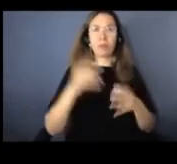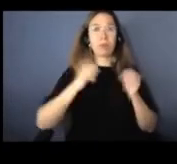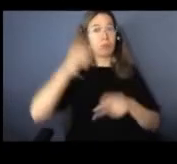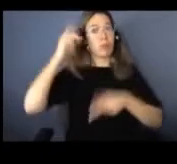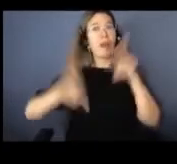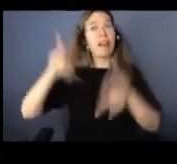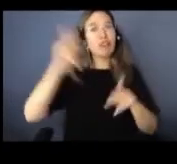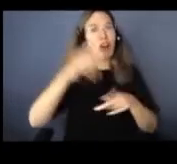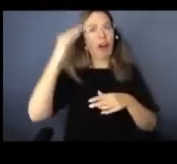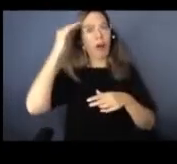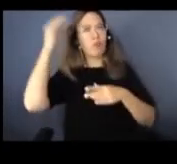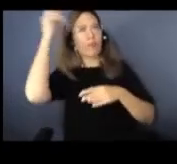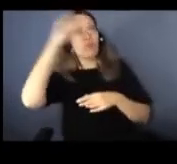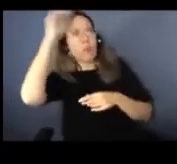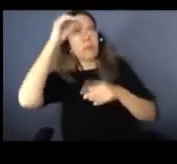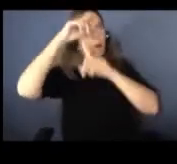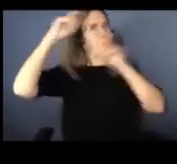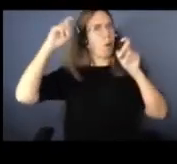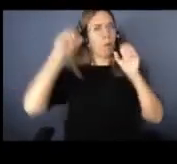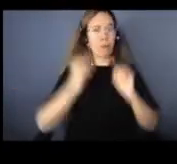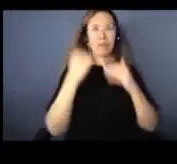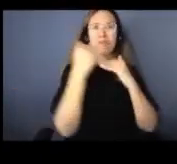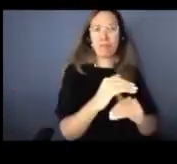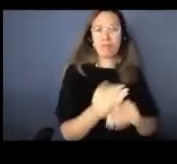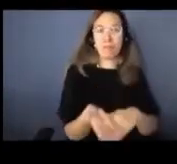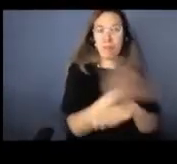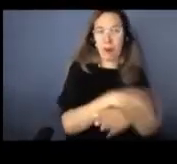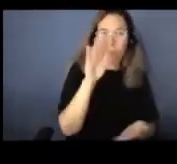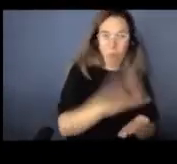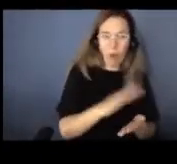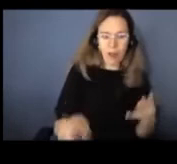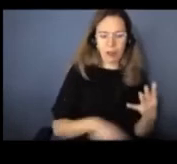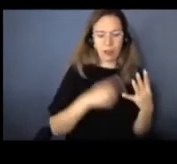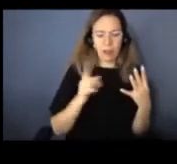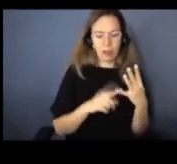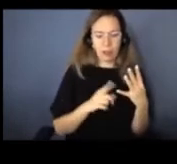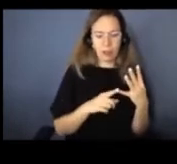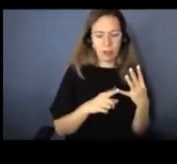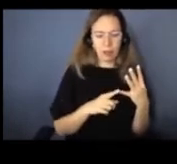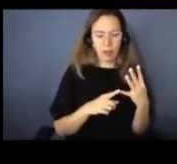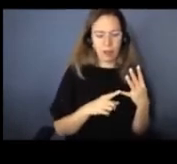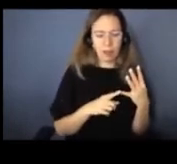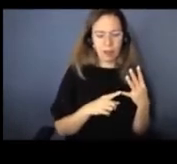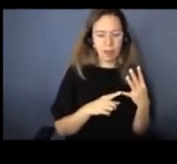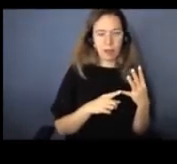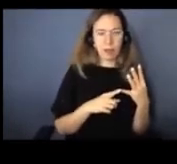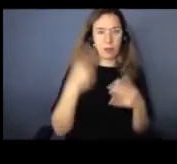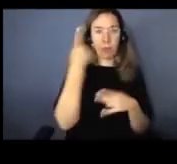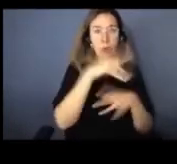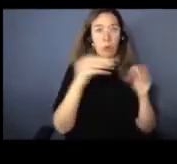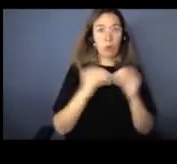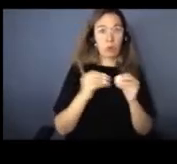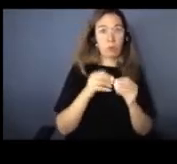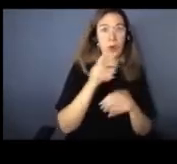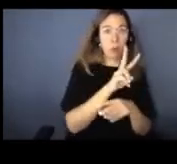pourrait restreindre le droit. Et ici, il est important de souligner que pour le point 2 et le